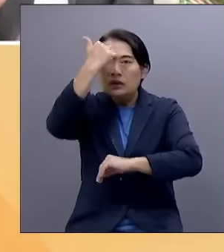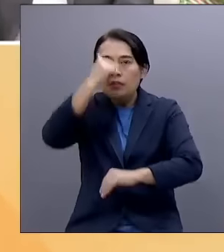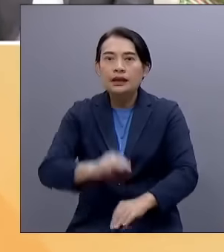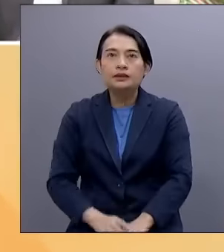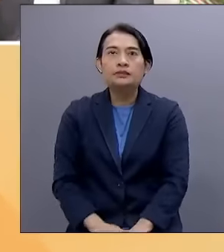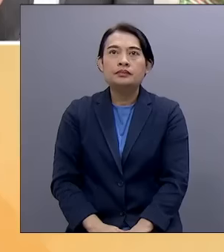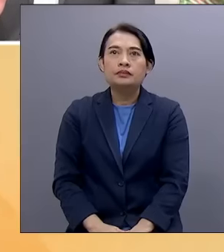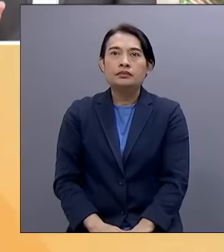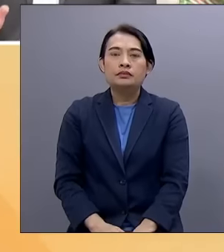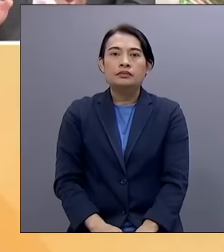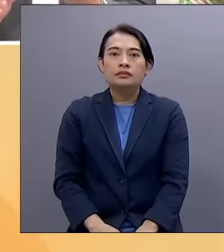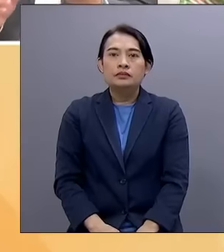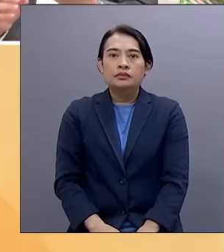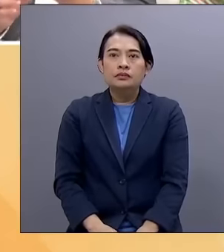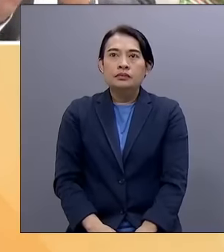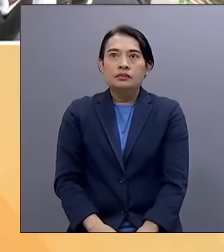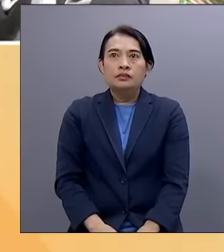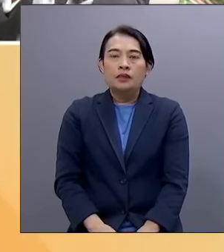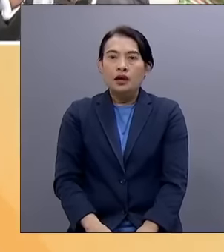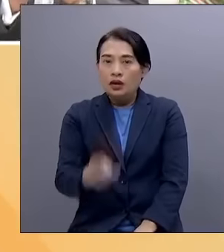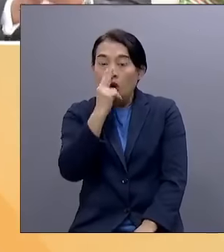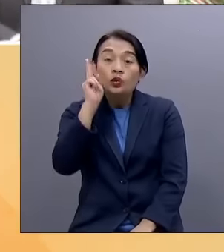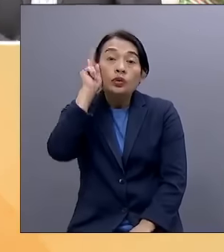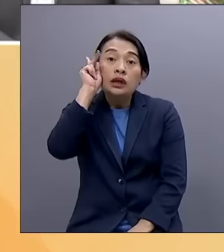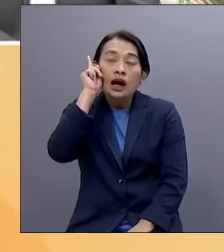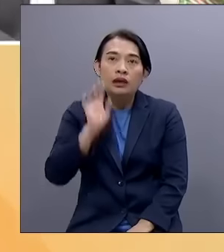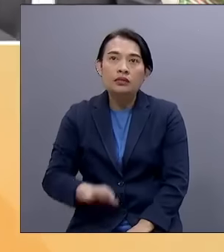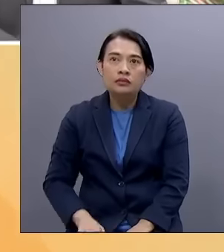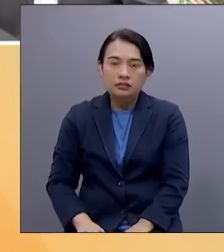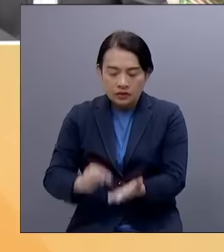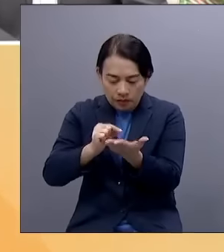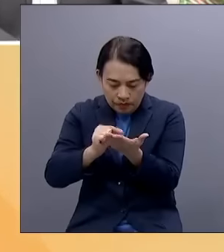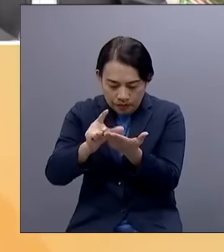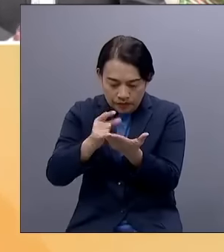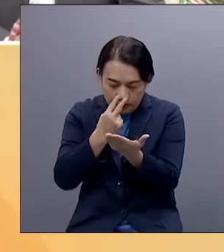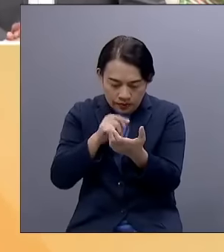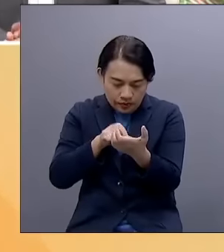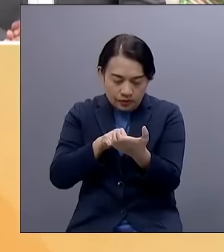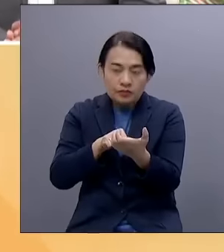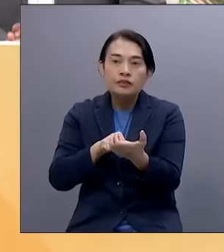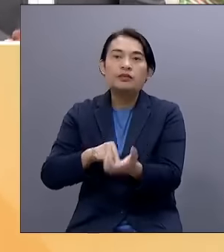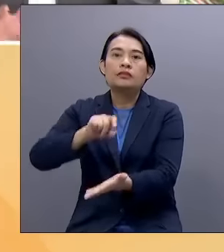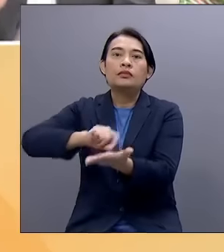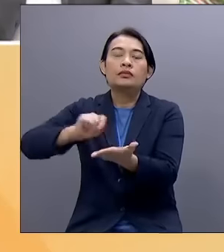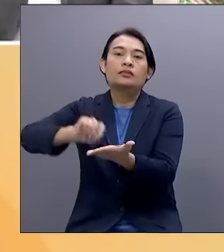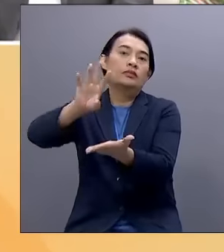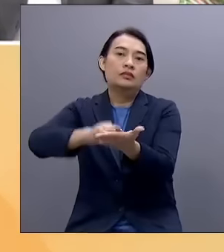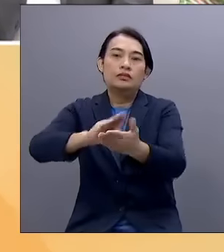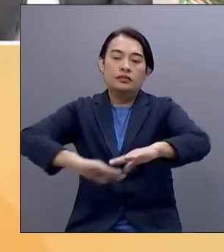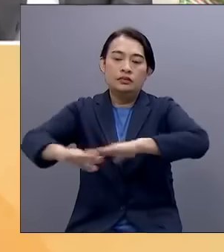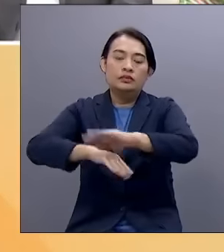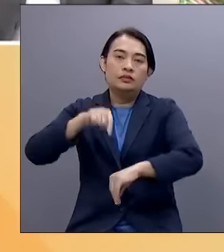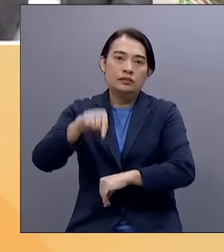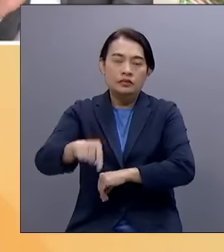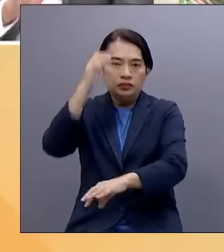อย่างงี้ครับถ้าเราดูดีๆเนี่ยเพว่าพอดูในข่าวผมก็กดขยายซูมขึ้นมาเคไปลงบันทึกประจำวันอ่ามันไม่ได้เป็นการ